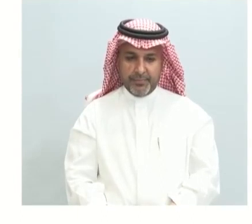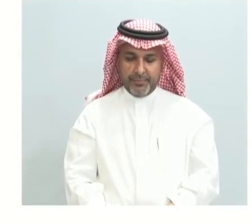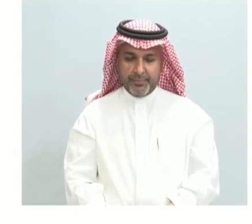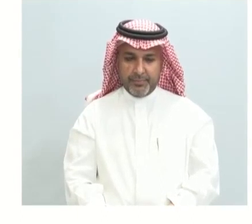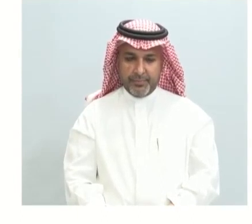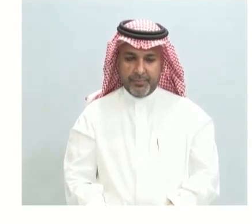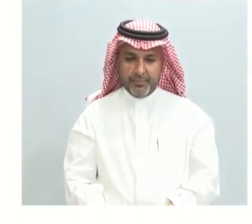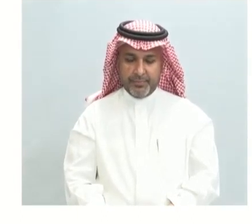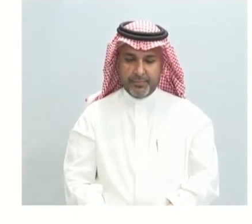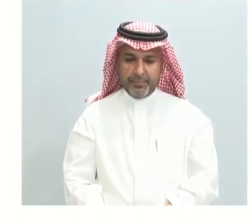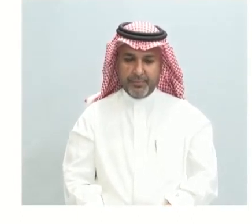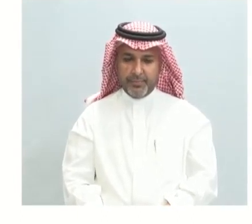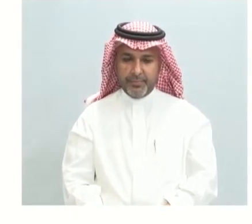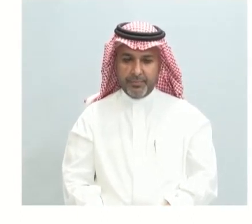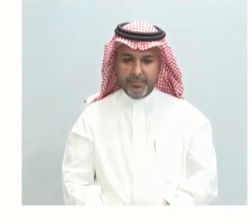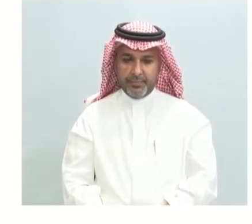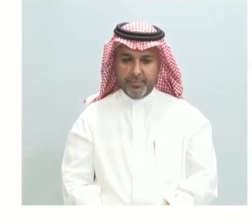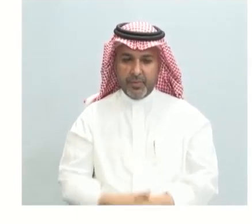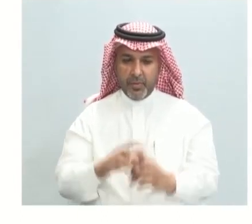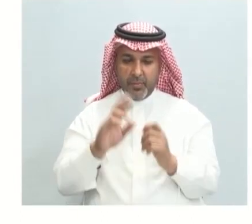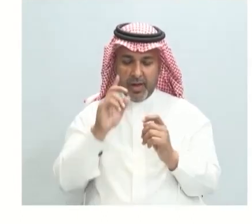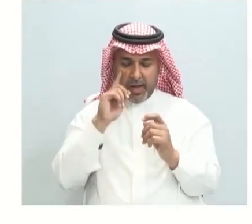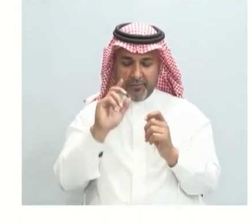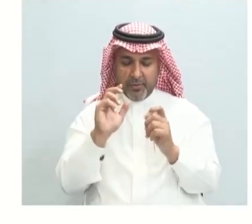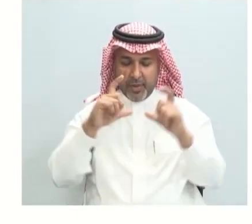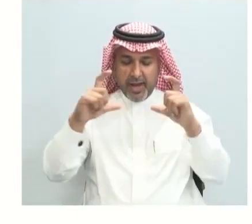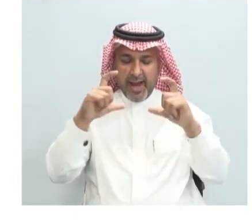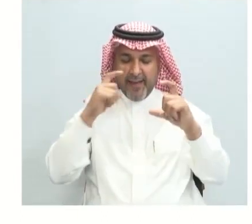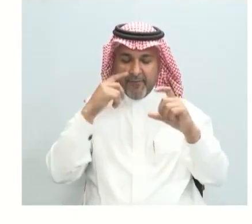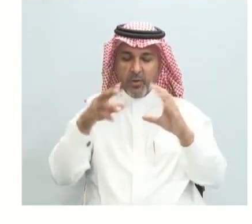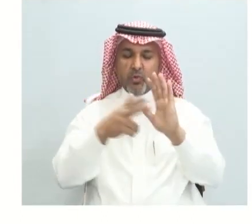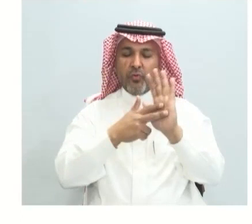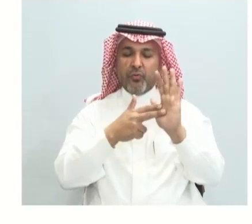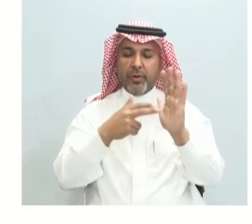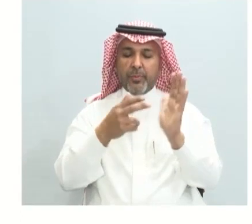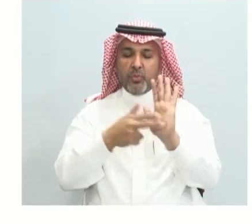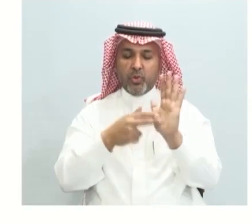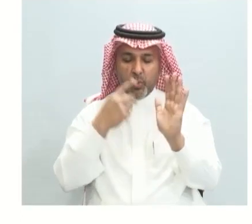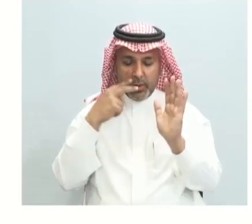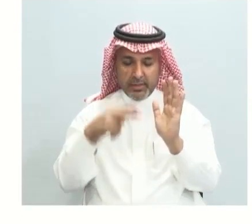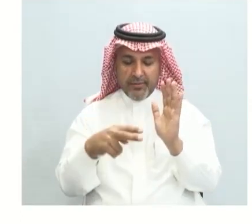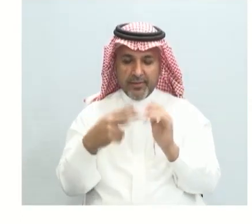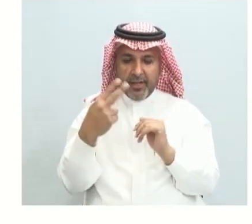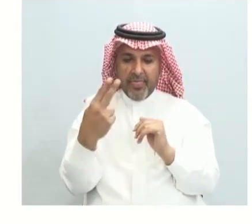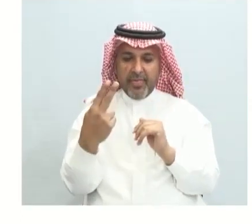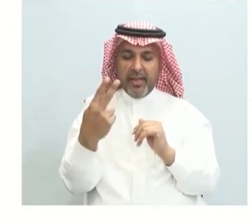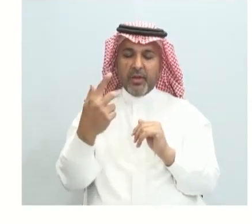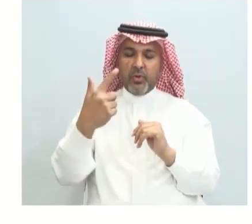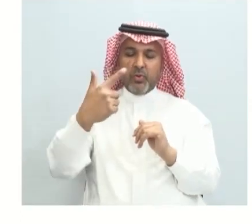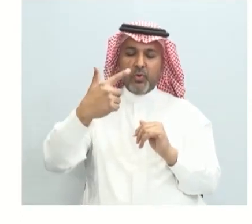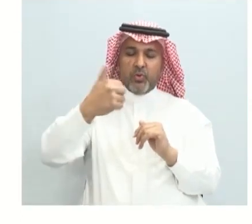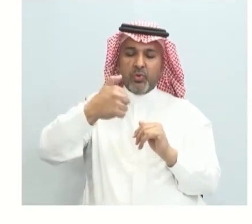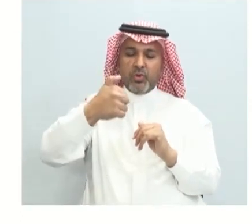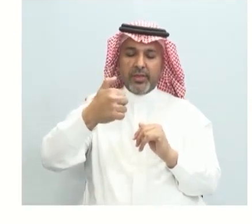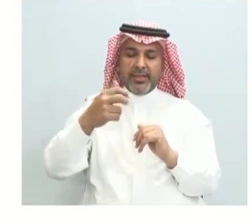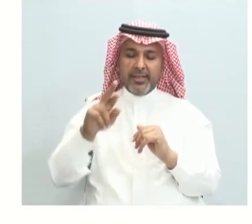6.7 بهذا الشكل ون القوس ونقول بسم الله طلعت الزاويه 62 درجه تقريبا